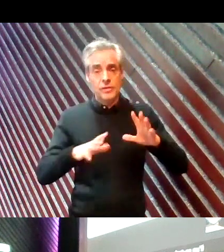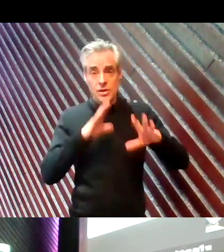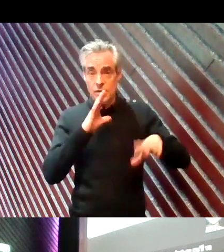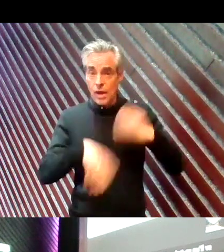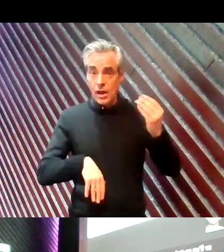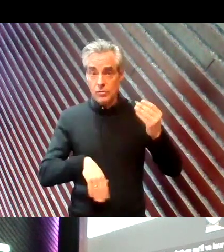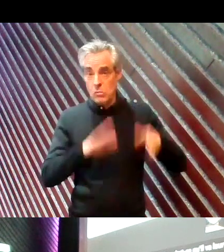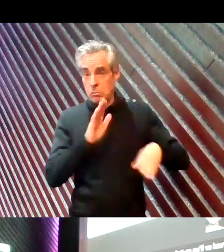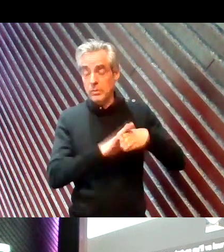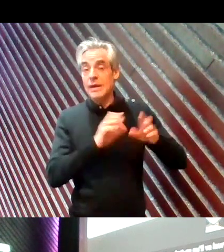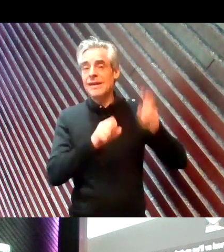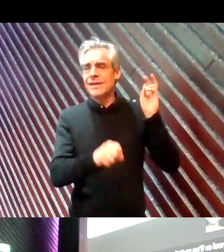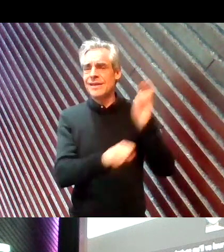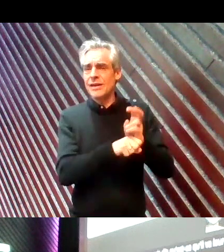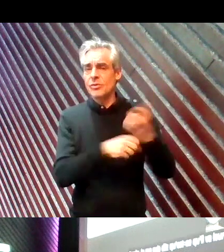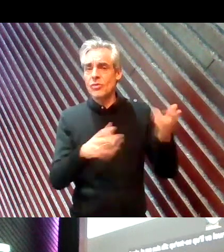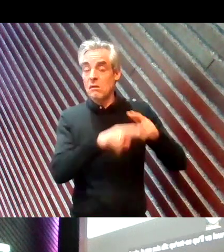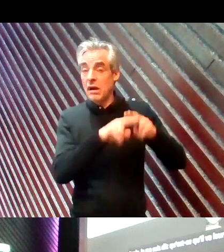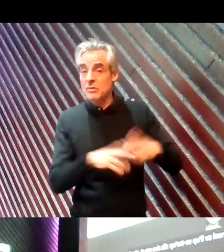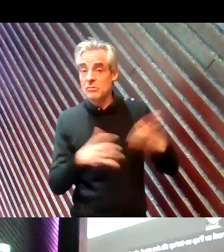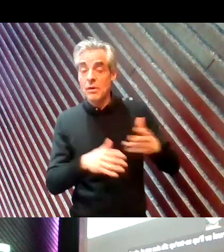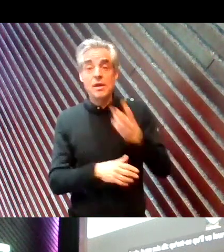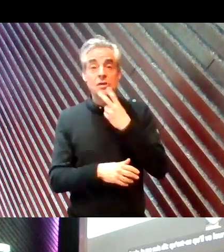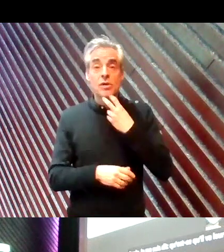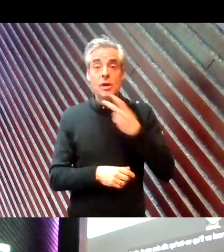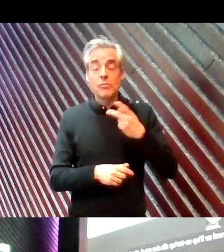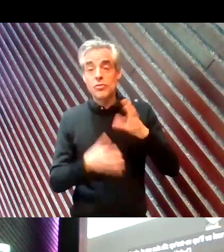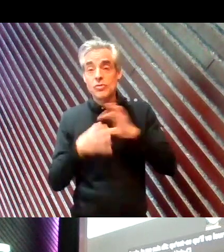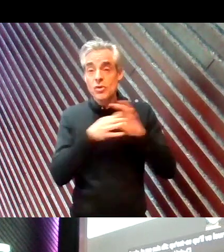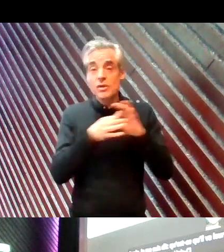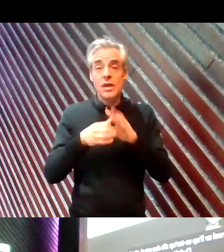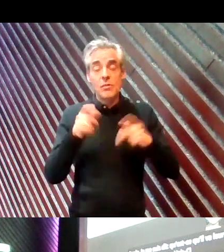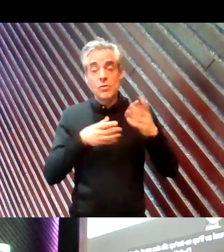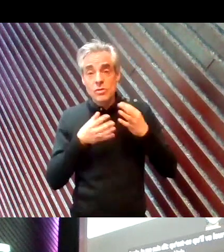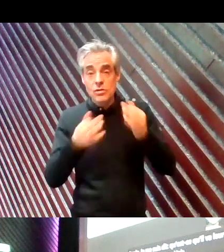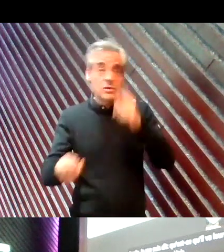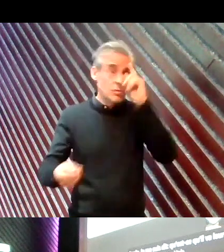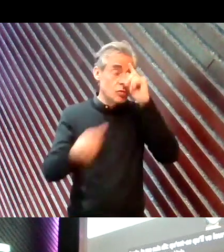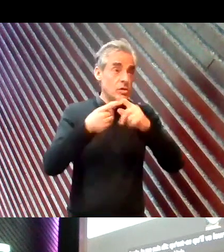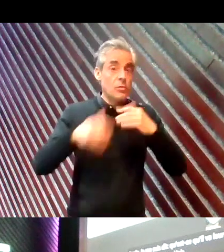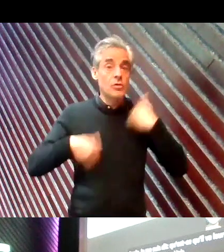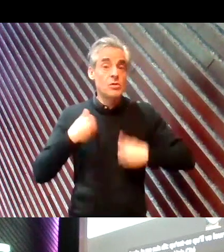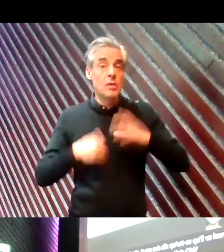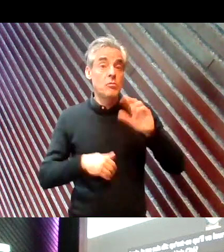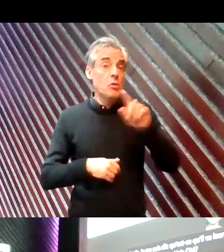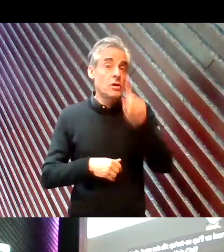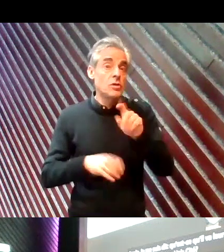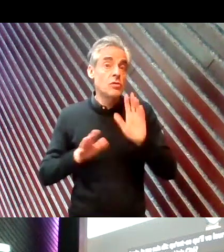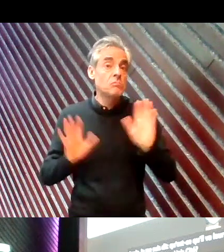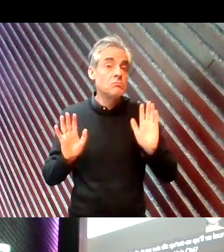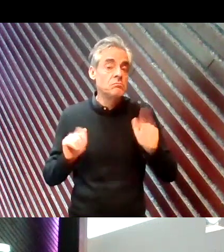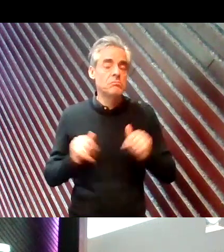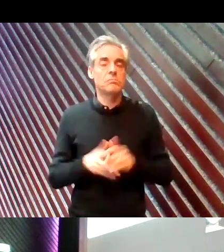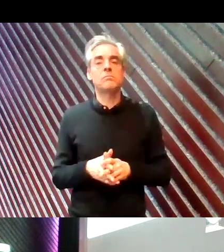chez l'Unicité ? Est-ce que ce seront finalement des citoyens plus solidaires, plus sensibles à la question du handicap au travers